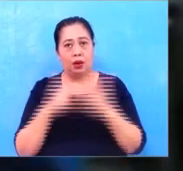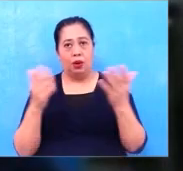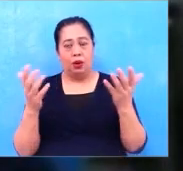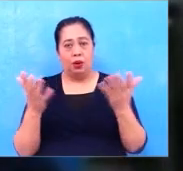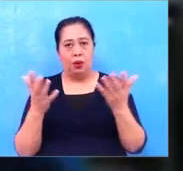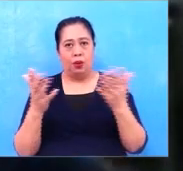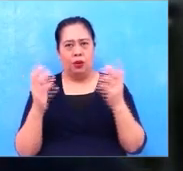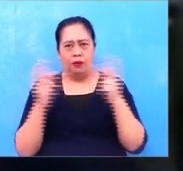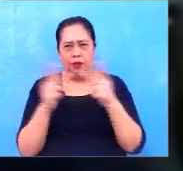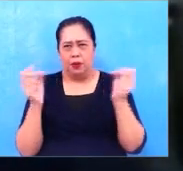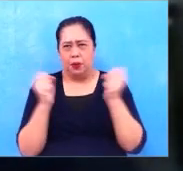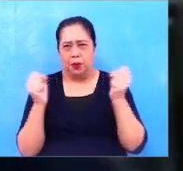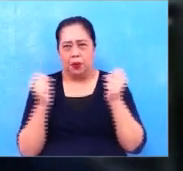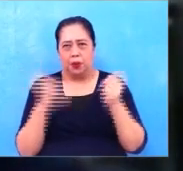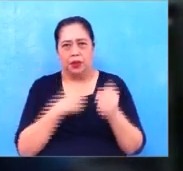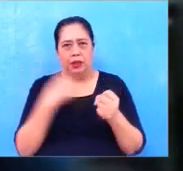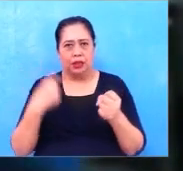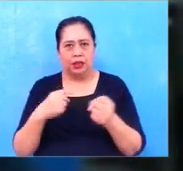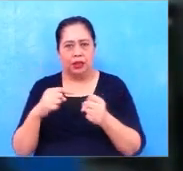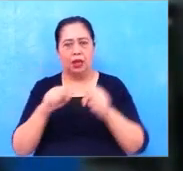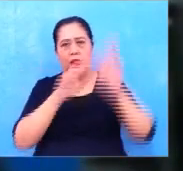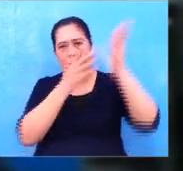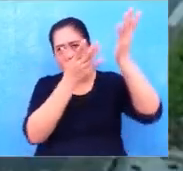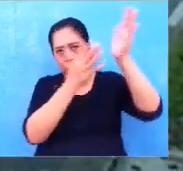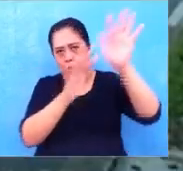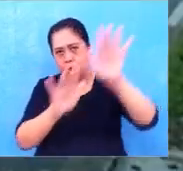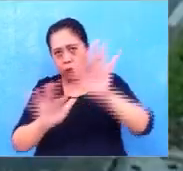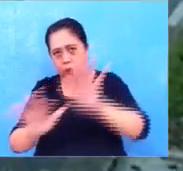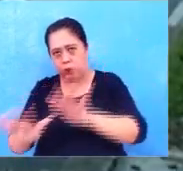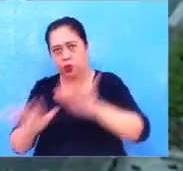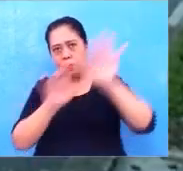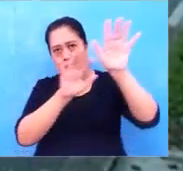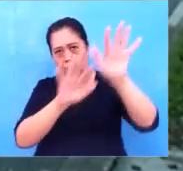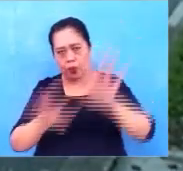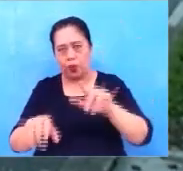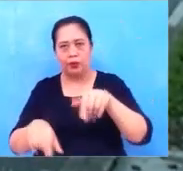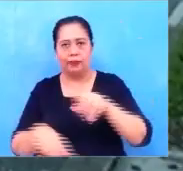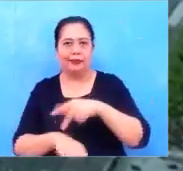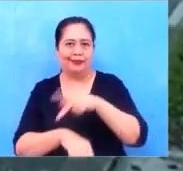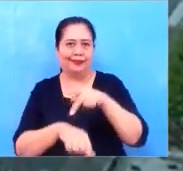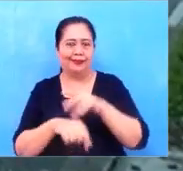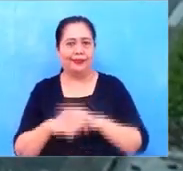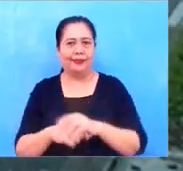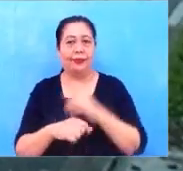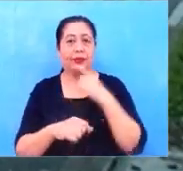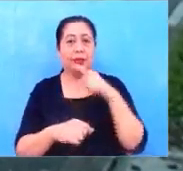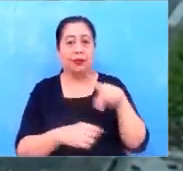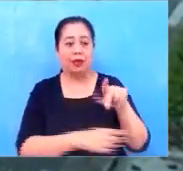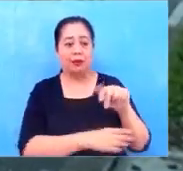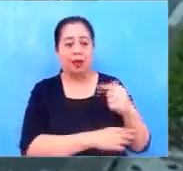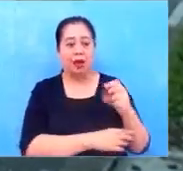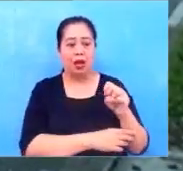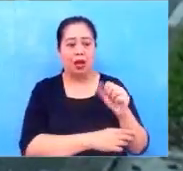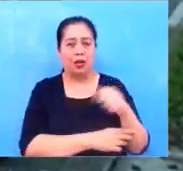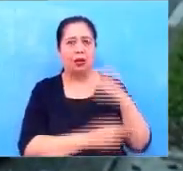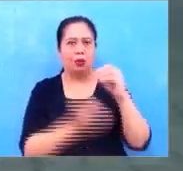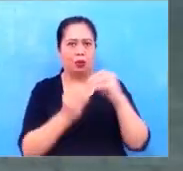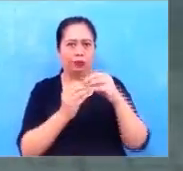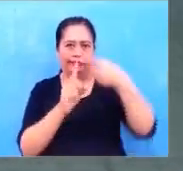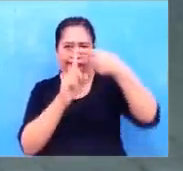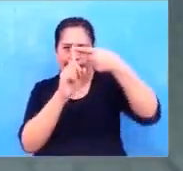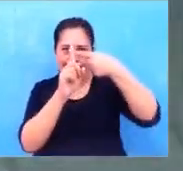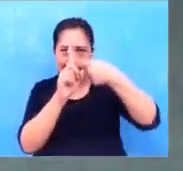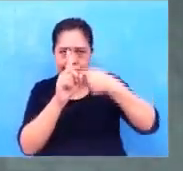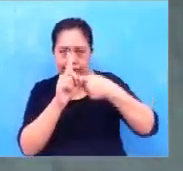napakalamig sa China, dinadala niya maabot sa atin. Dagdag pa ng PAGASA, bababa pa ang temperatura sa